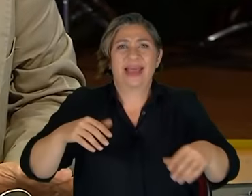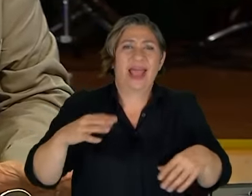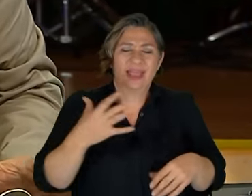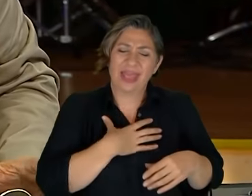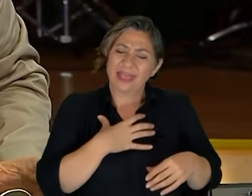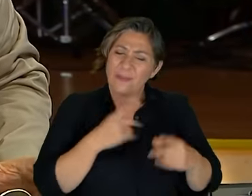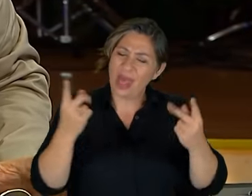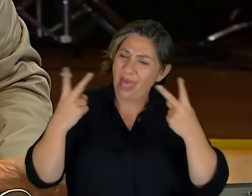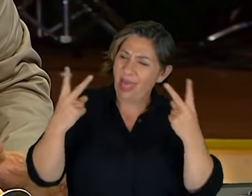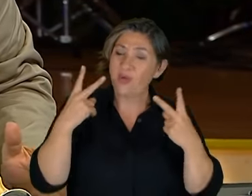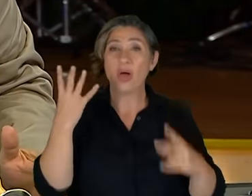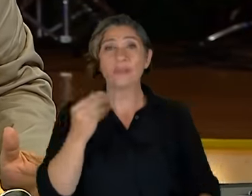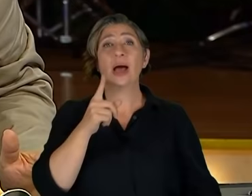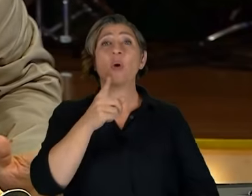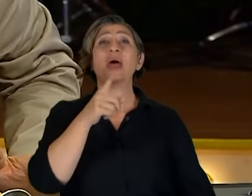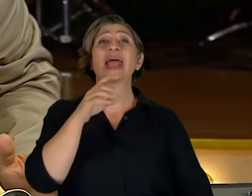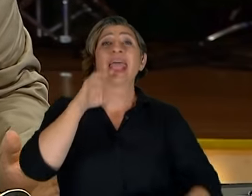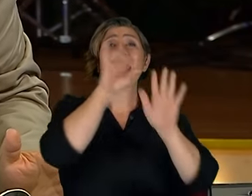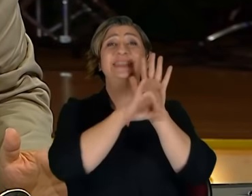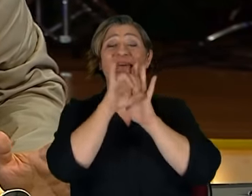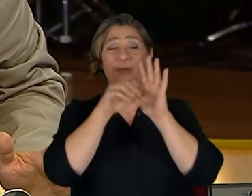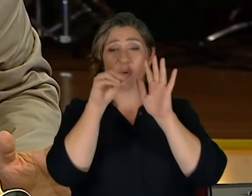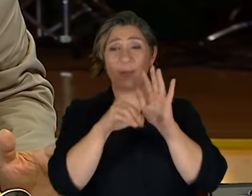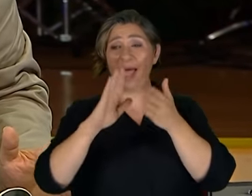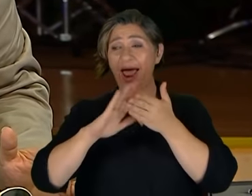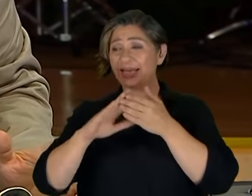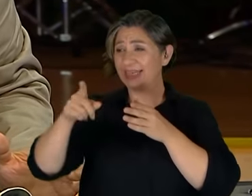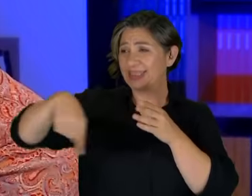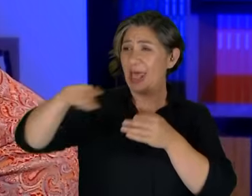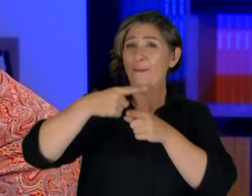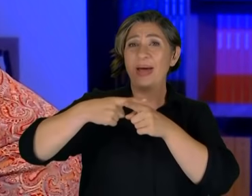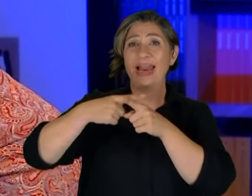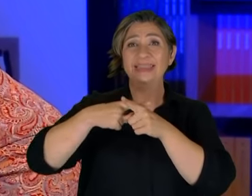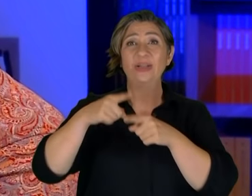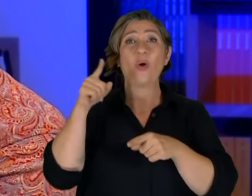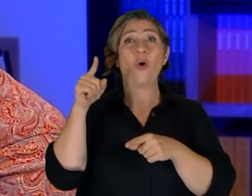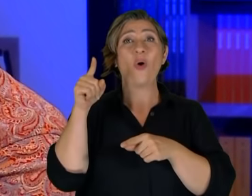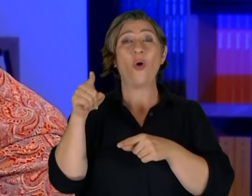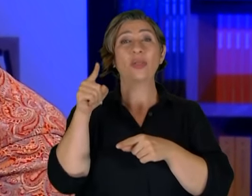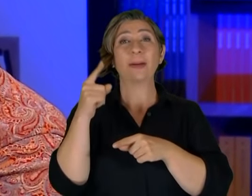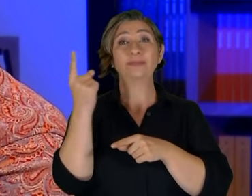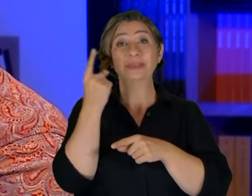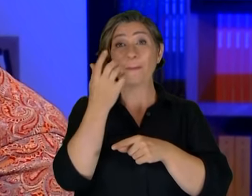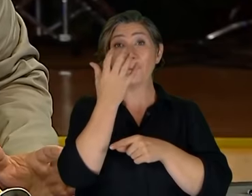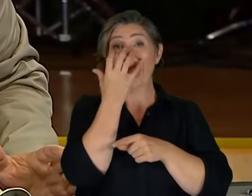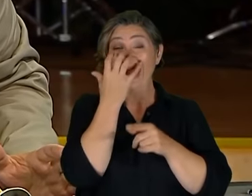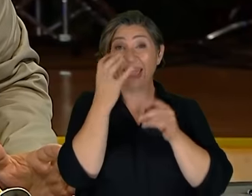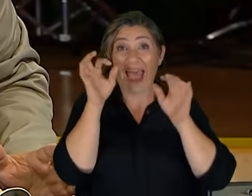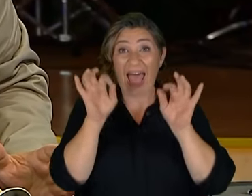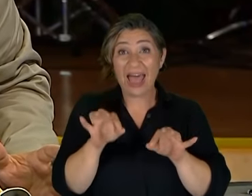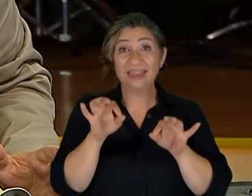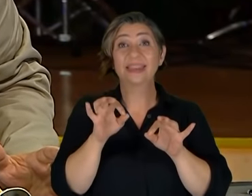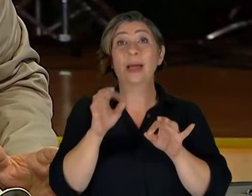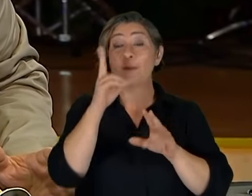kendine böyle bir hava verebilirsin ama onu Instagram'a koyup arkadaşlarla paylaştığın ve ona şey beklediğin andan itibaren,